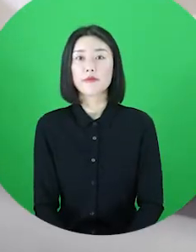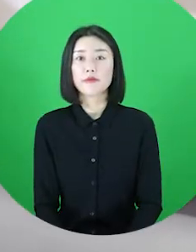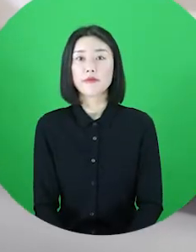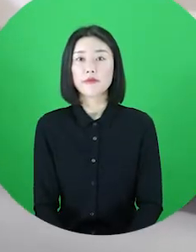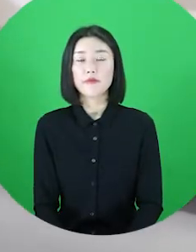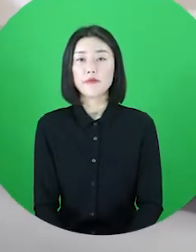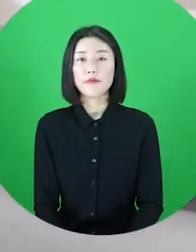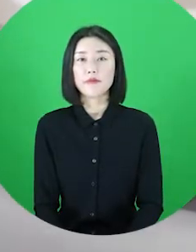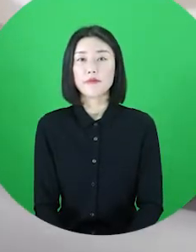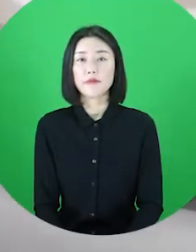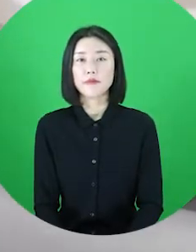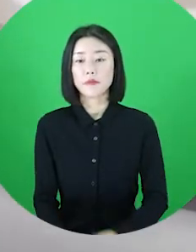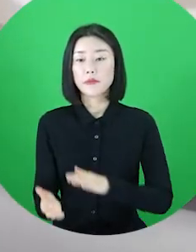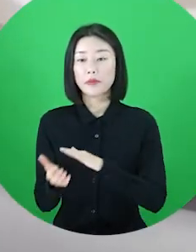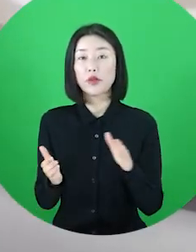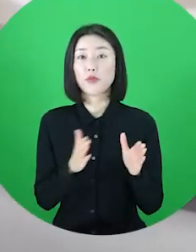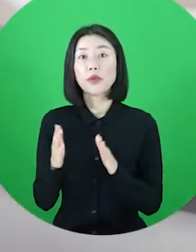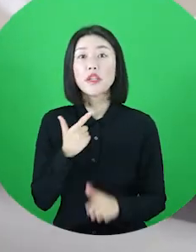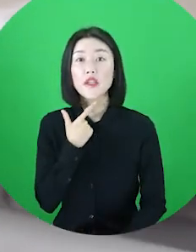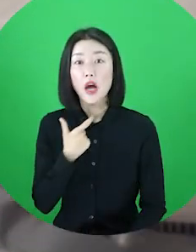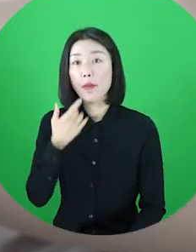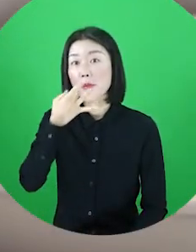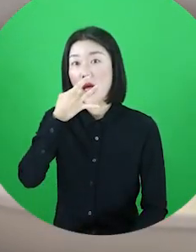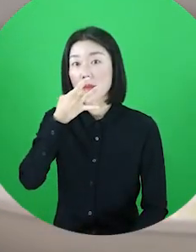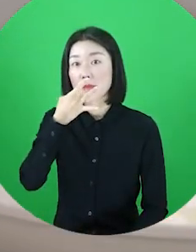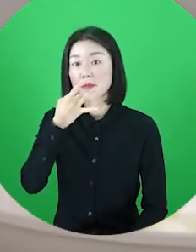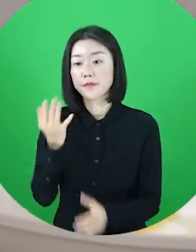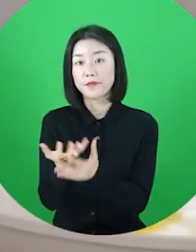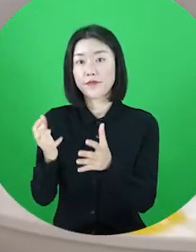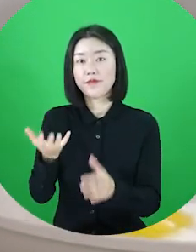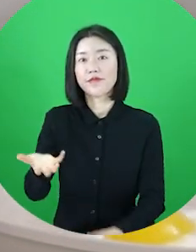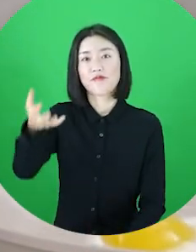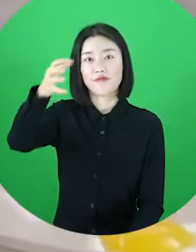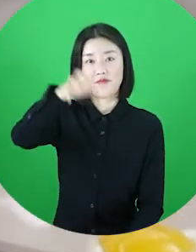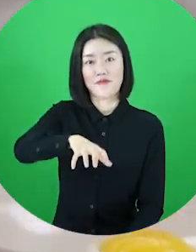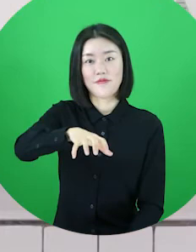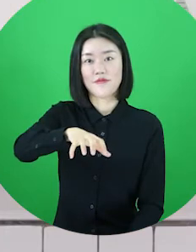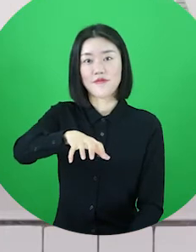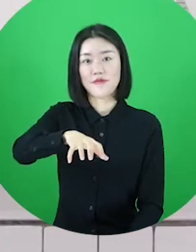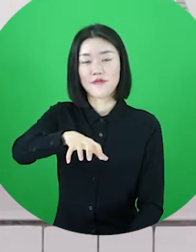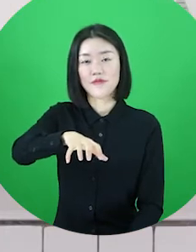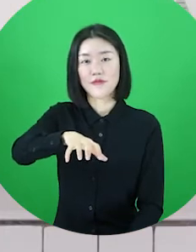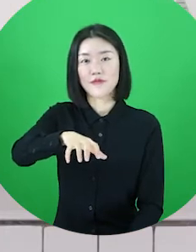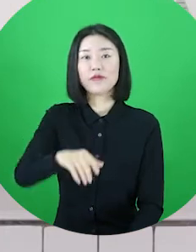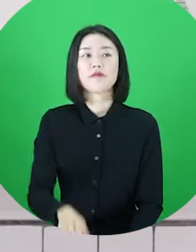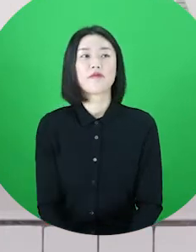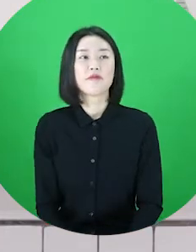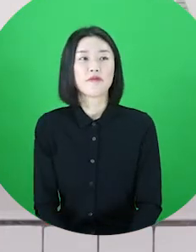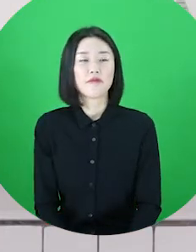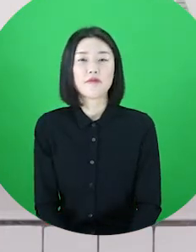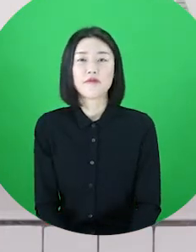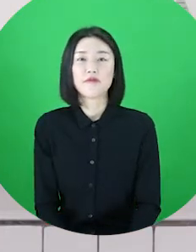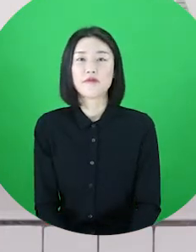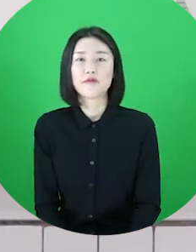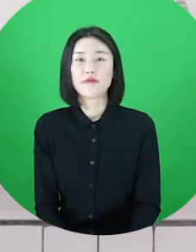자, 여기에 미리 덜어둔 밥 한 그릇을 넣어줍니다. 네.